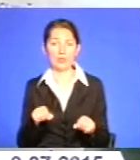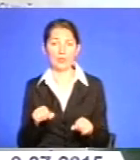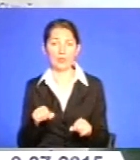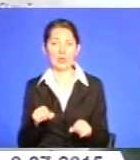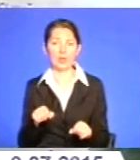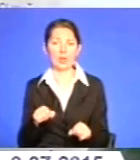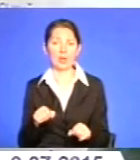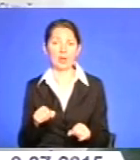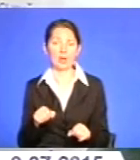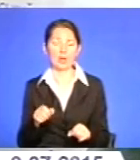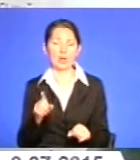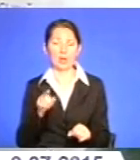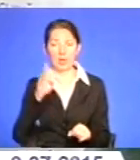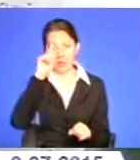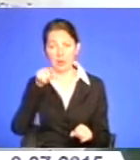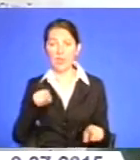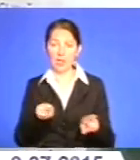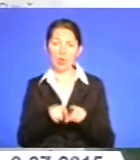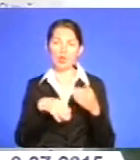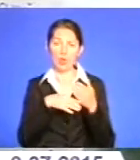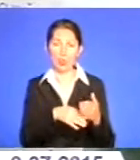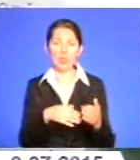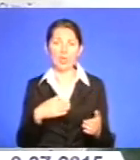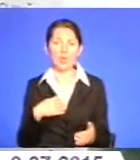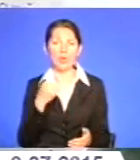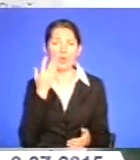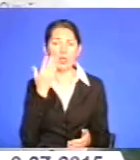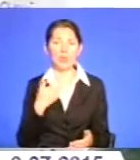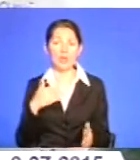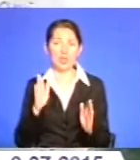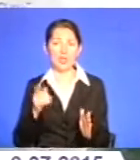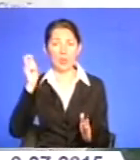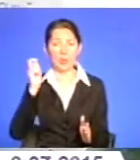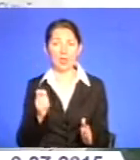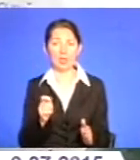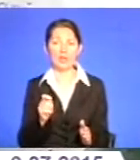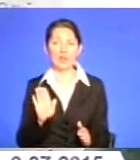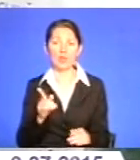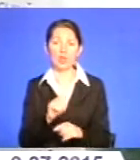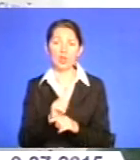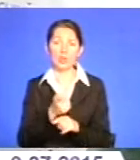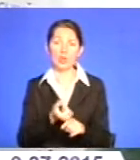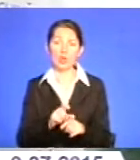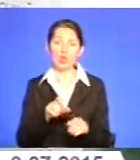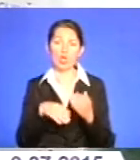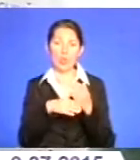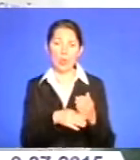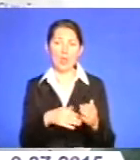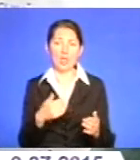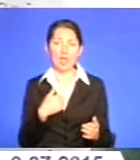можуть. Вони також нам допомогли, коли ми тільки приїхали в Тернопіль. Вони дуже допомогли нам